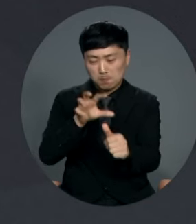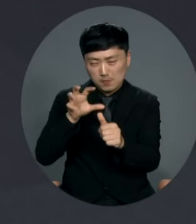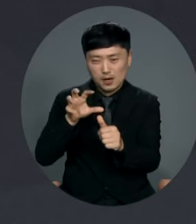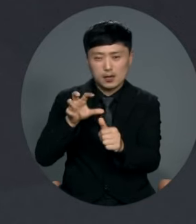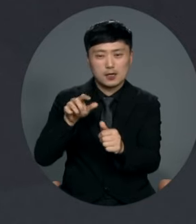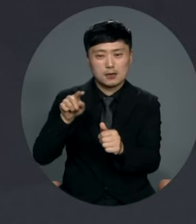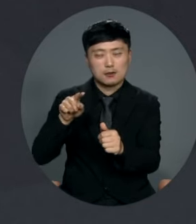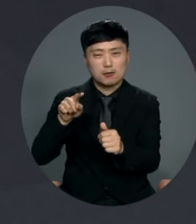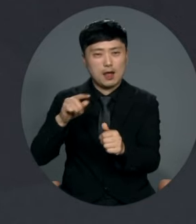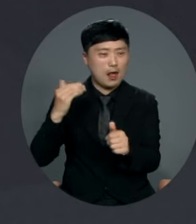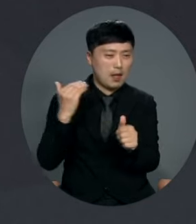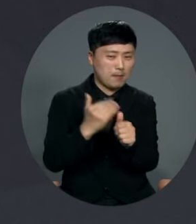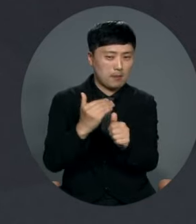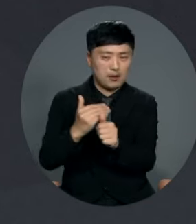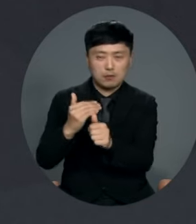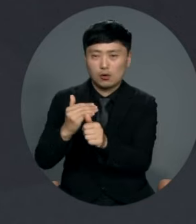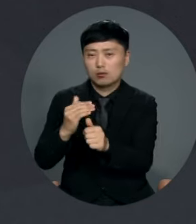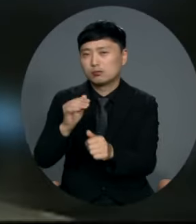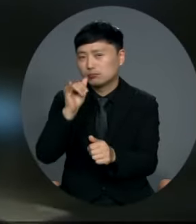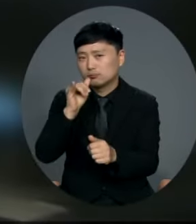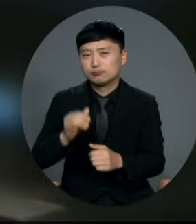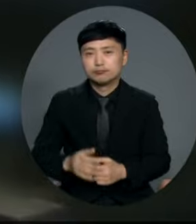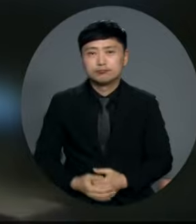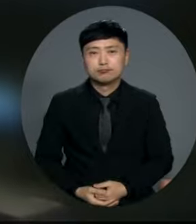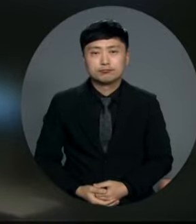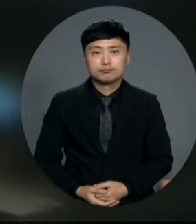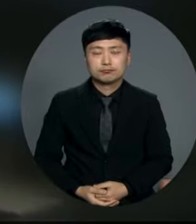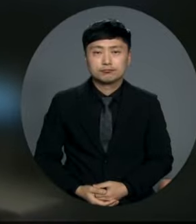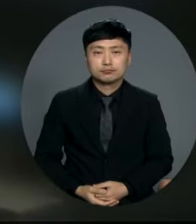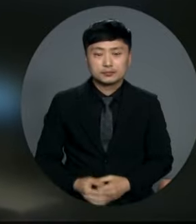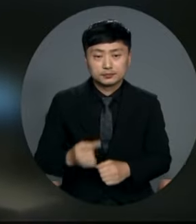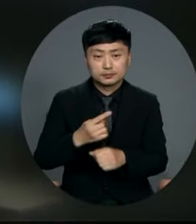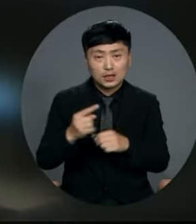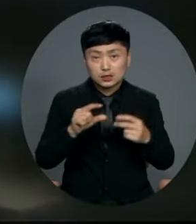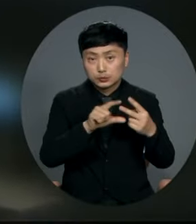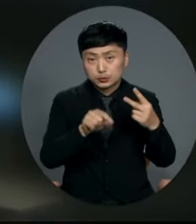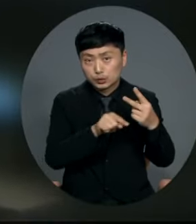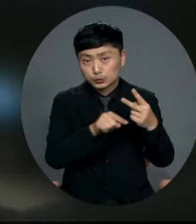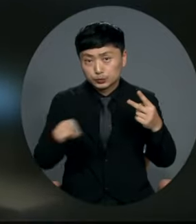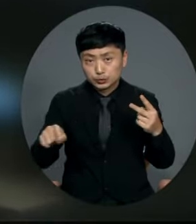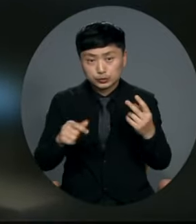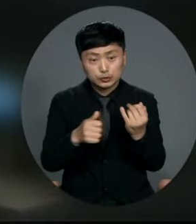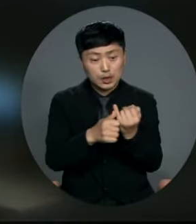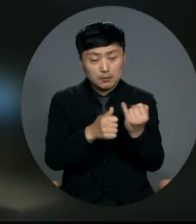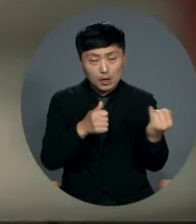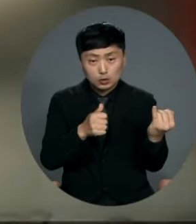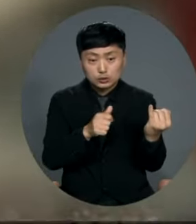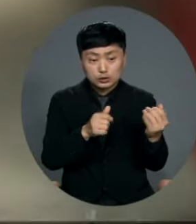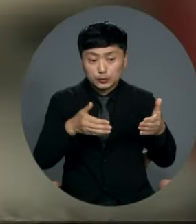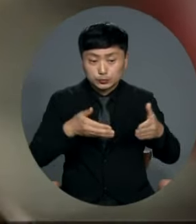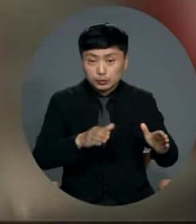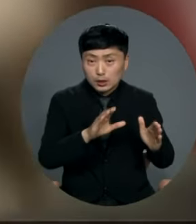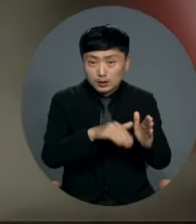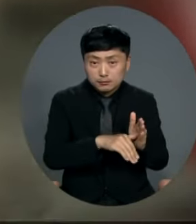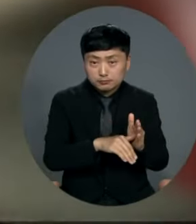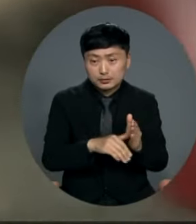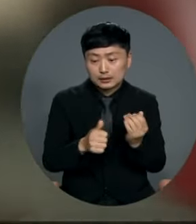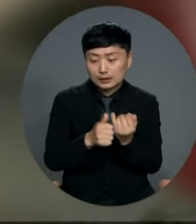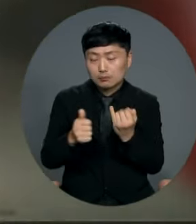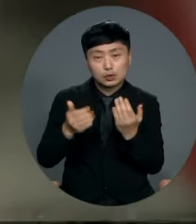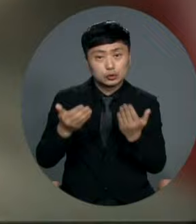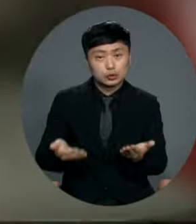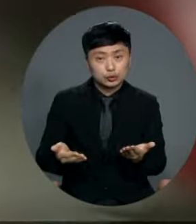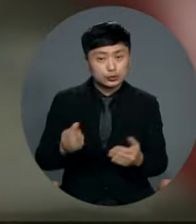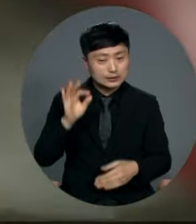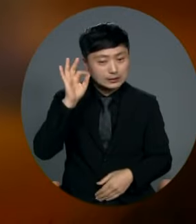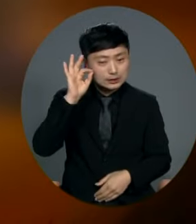악용해서 그렇게 해고를 한 것이다. 내년 2월부터는 배우자가 출산하면 휴가가 10일에서